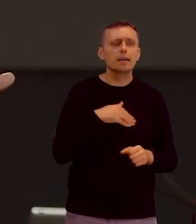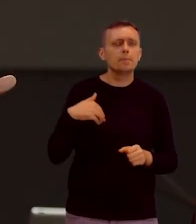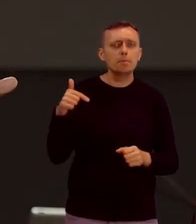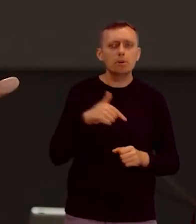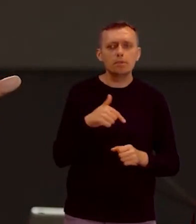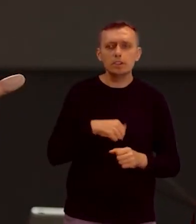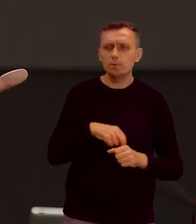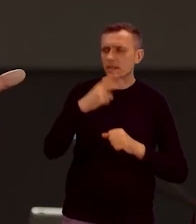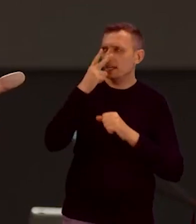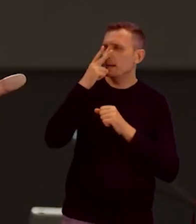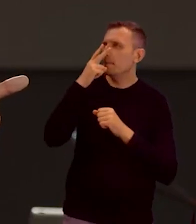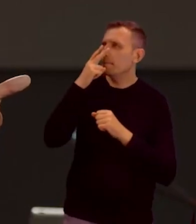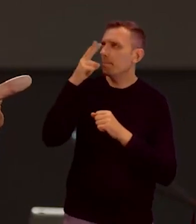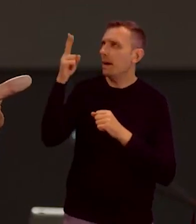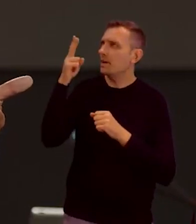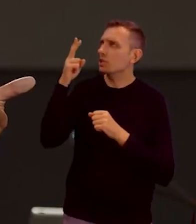na dar,